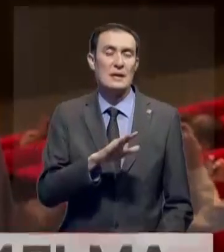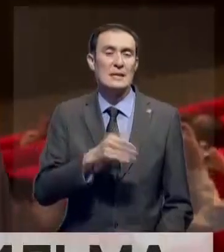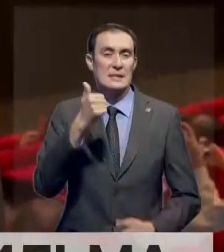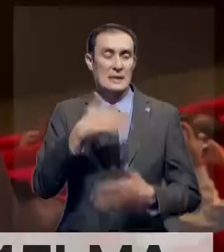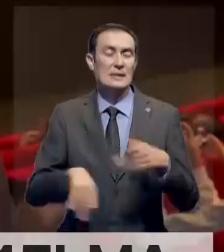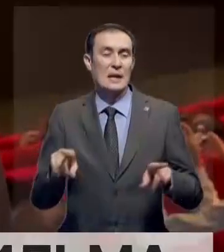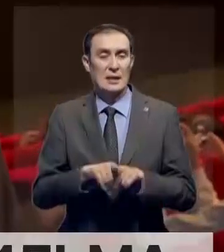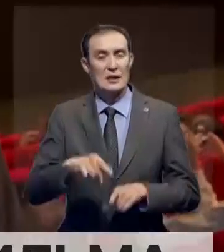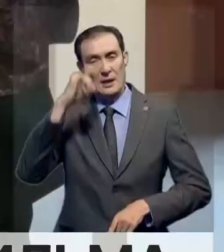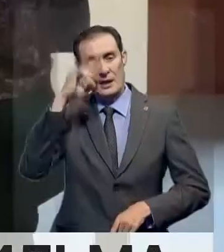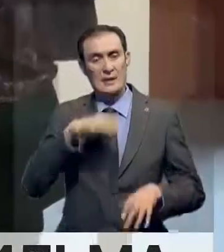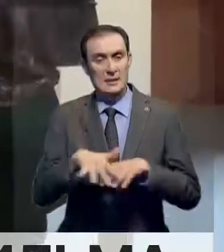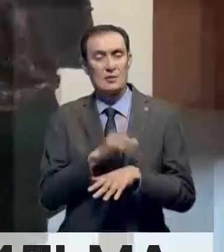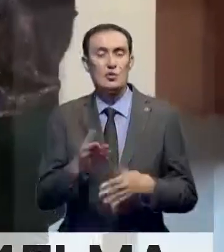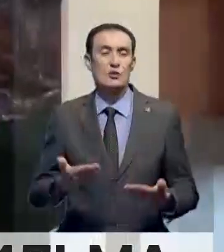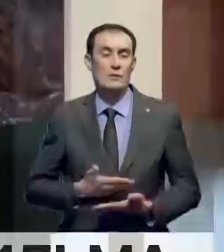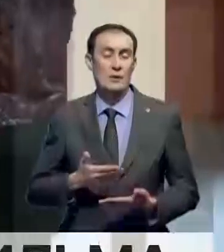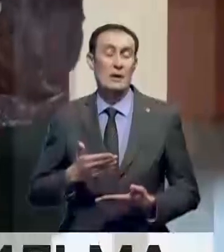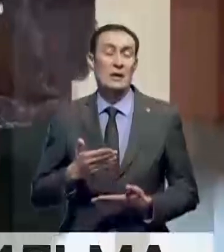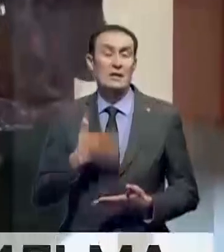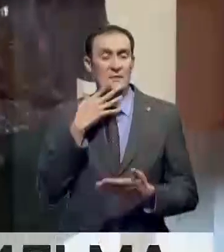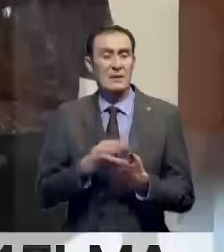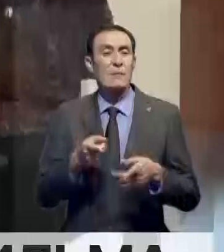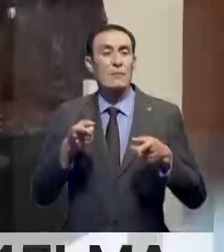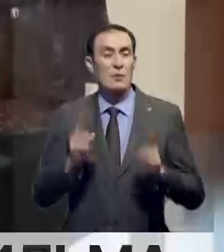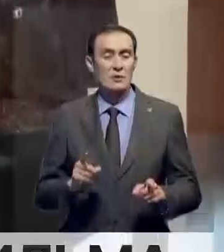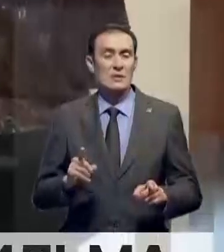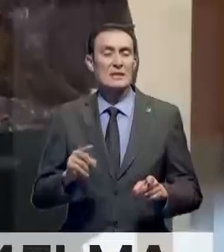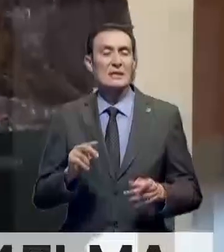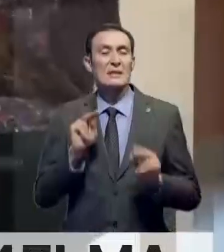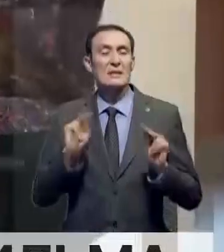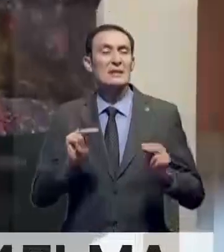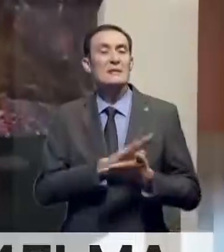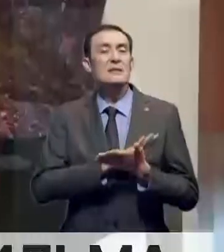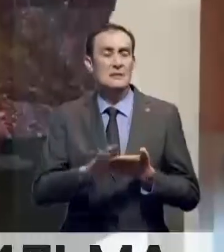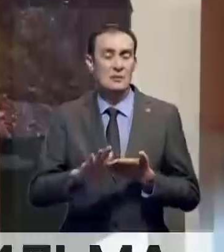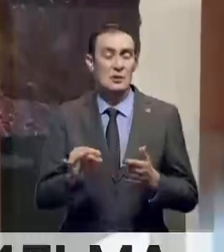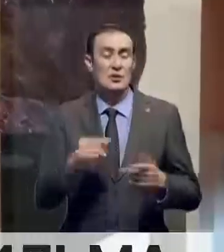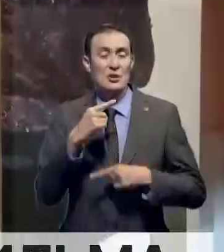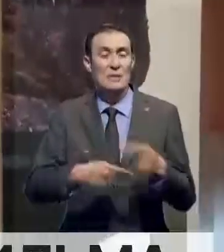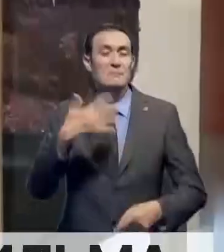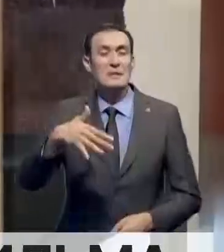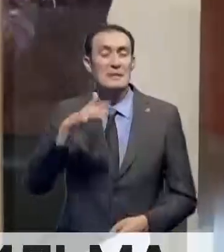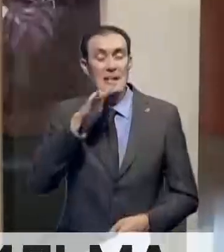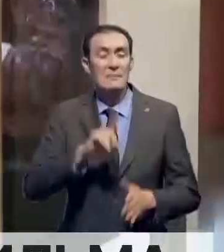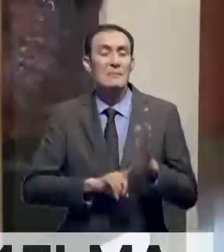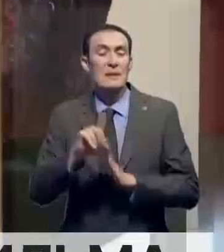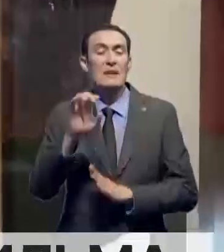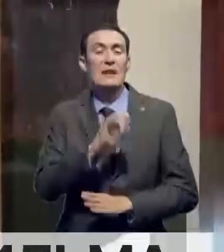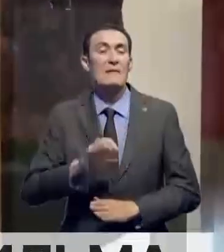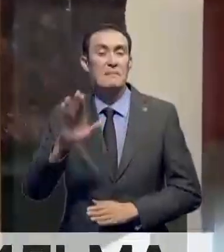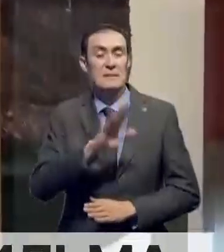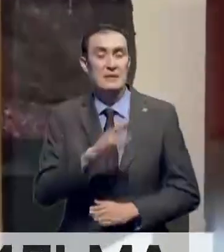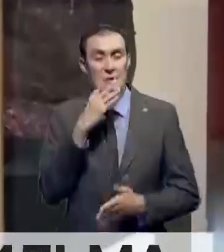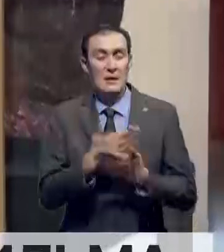столицы, а также казахстанцев, проживающих здесь, своей подлинностью и искренностью. И сегодня, через полвека после первых европейских